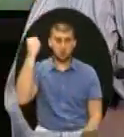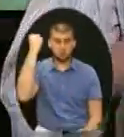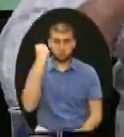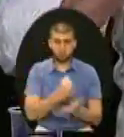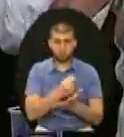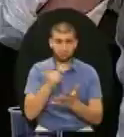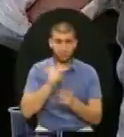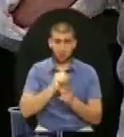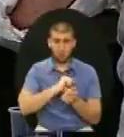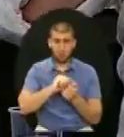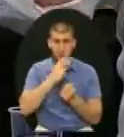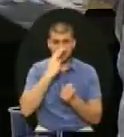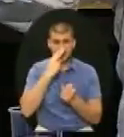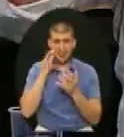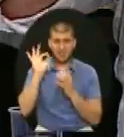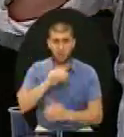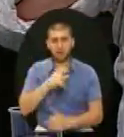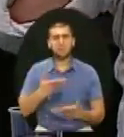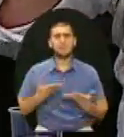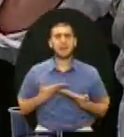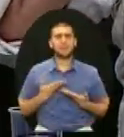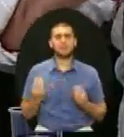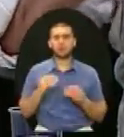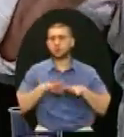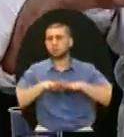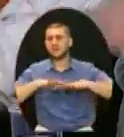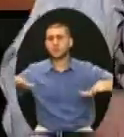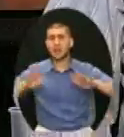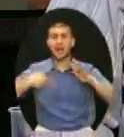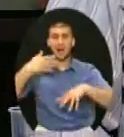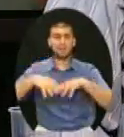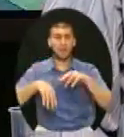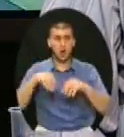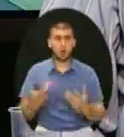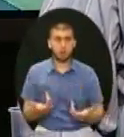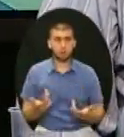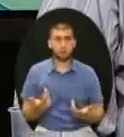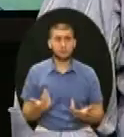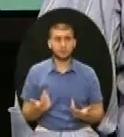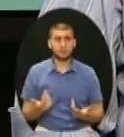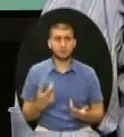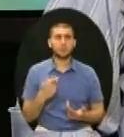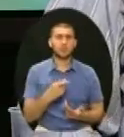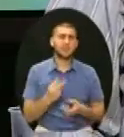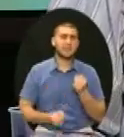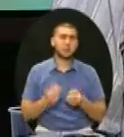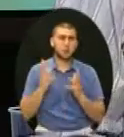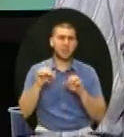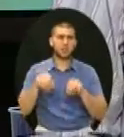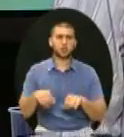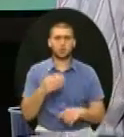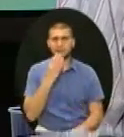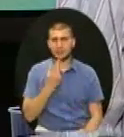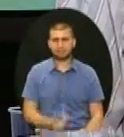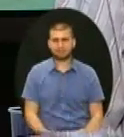את בסופו של דבר מקבלת מפה מפוצלת שאחרי הבחירות היא תקשה מאוד על השלטון